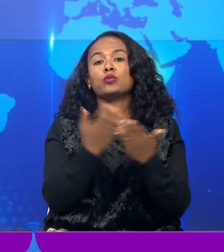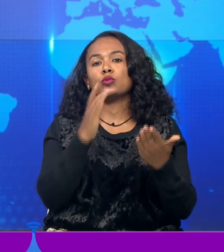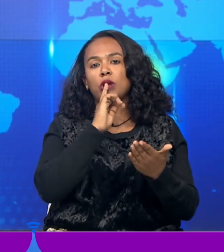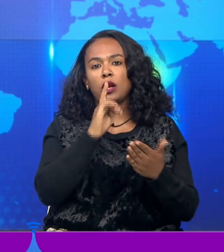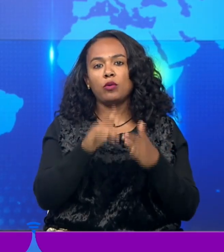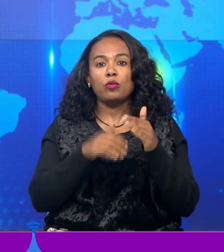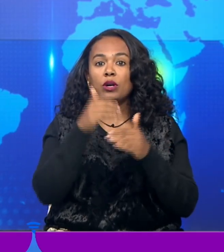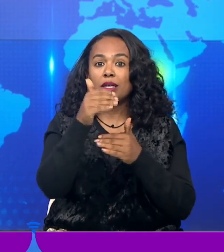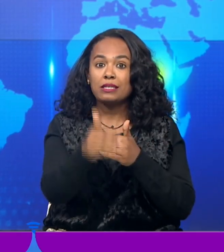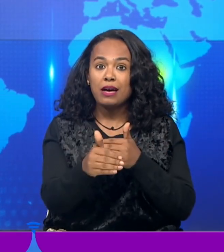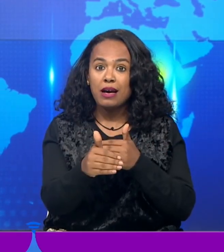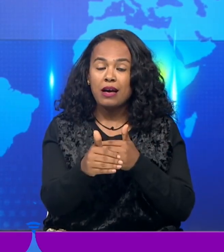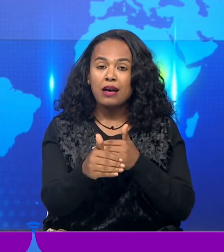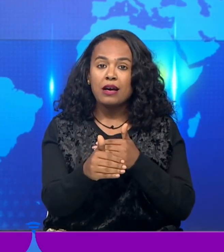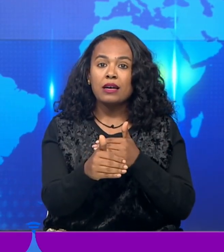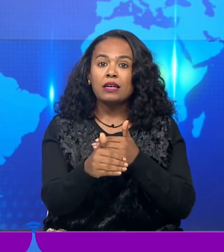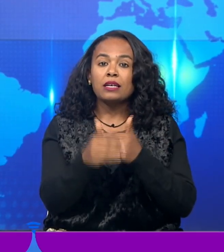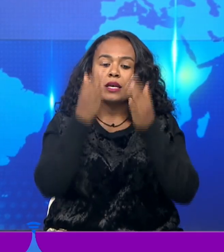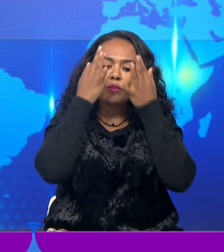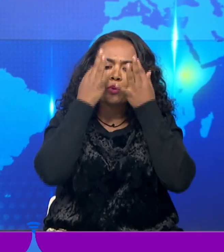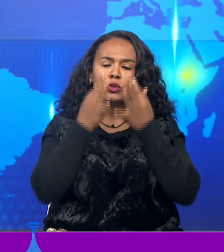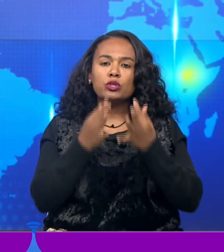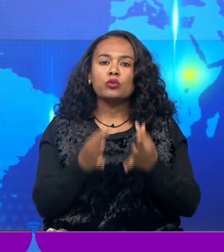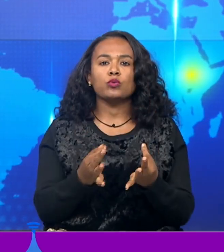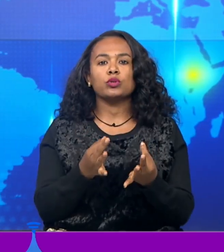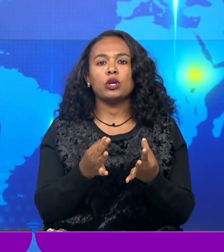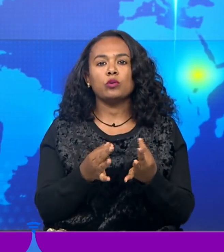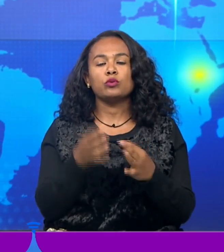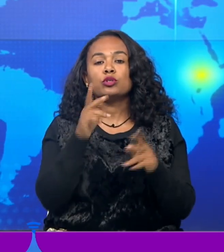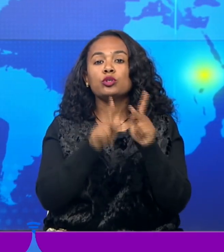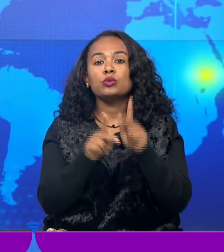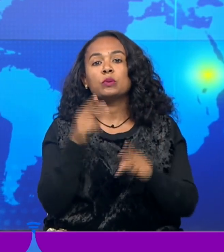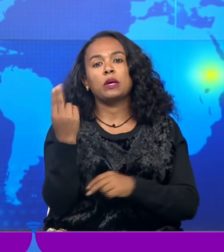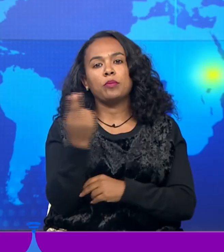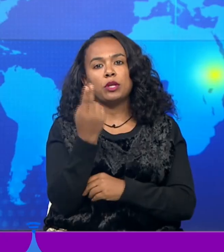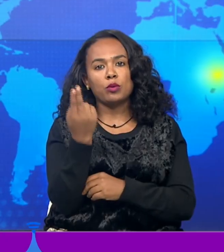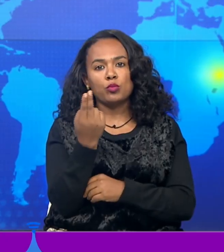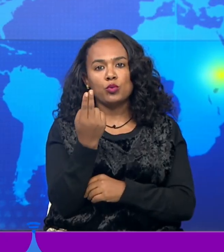ከዛ የሚወሰኑ ውሳኔዎች ህዝብን የሚጠቅሙ